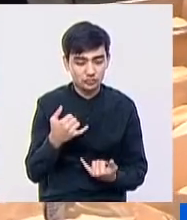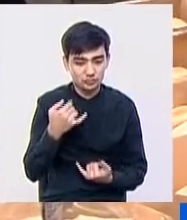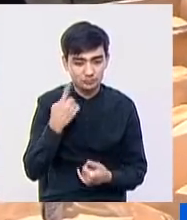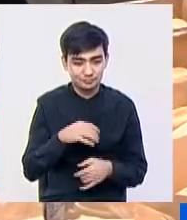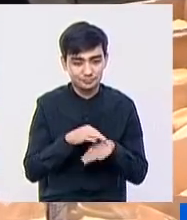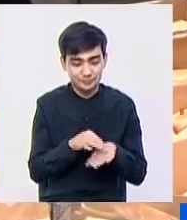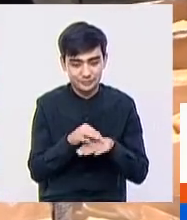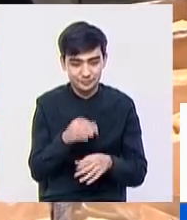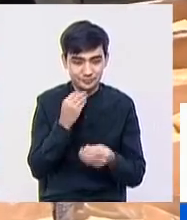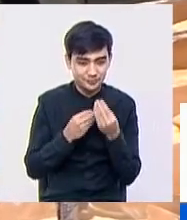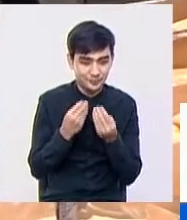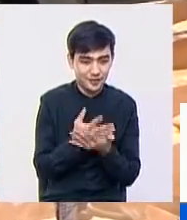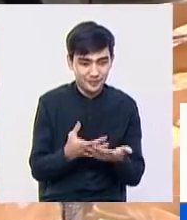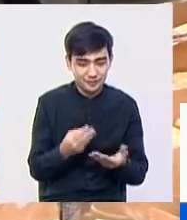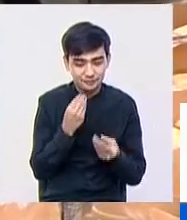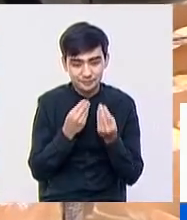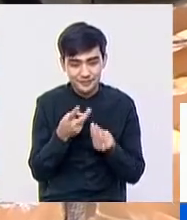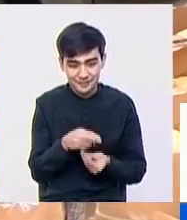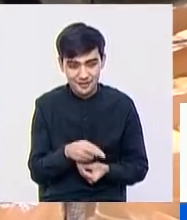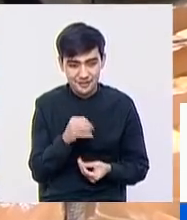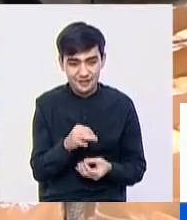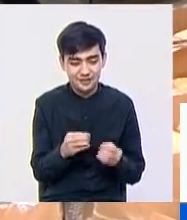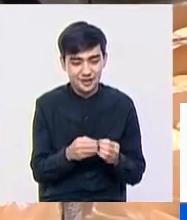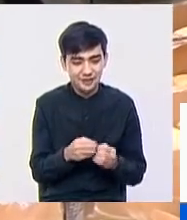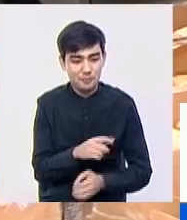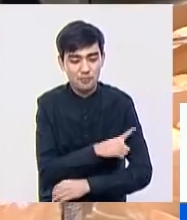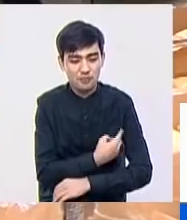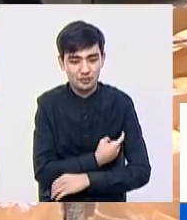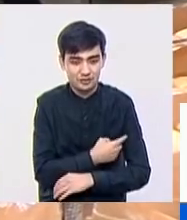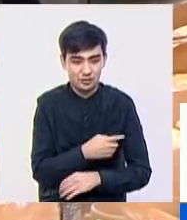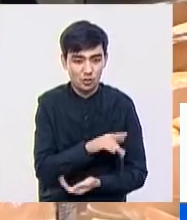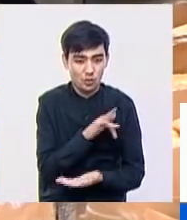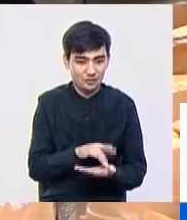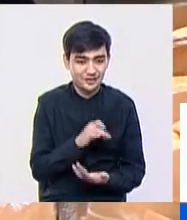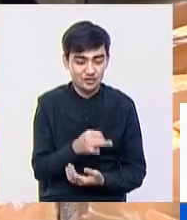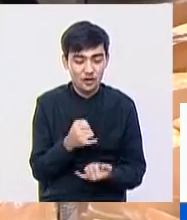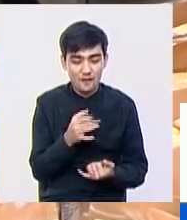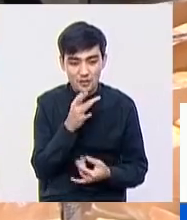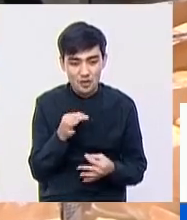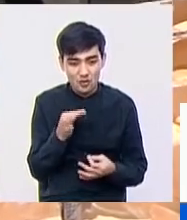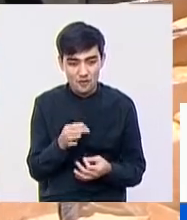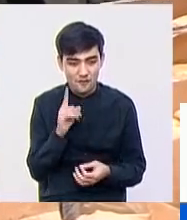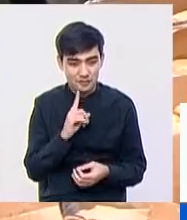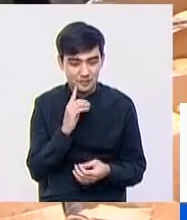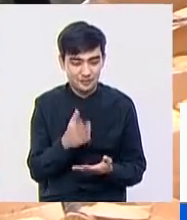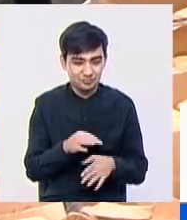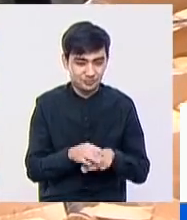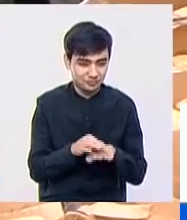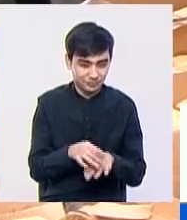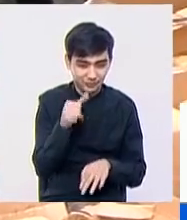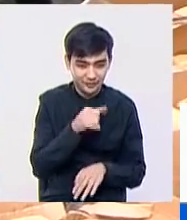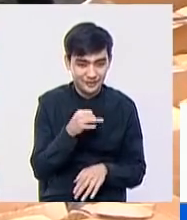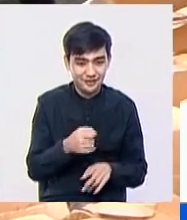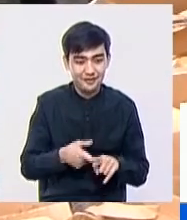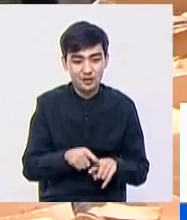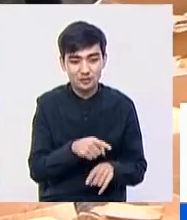сейчас поставки продовольствия и продуктов питания в 10 больниц города. на тот период, пока есть перебои с поставками.